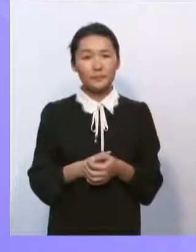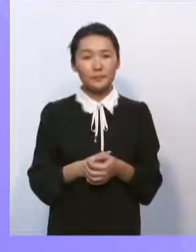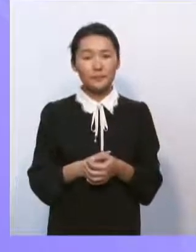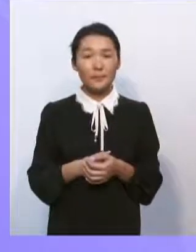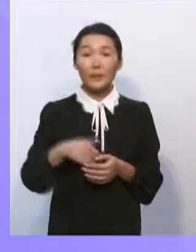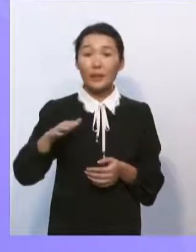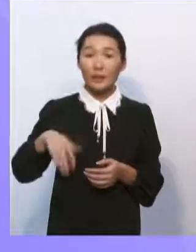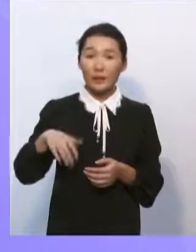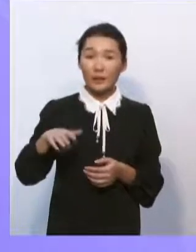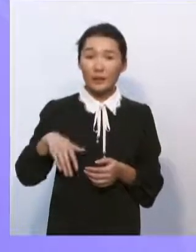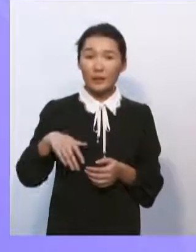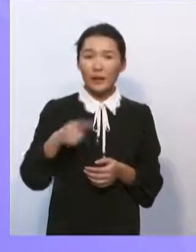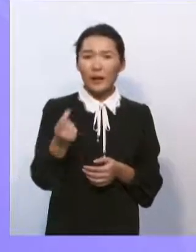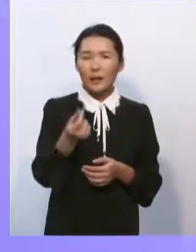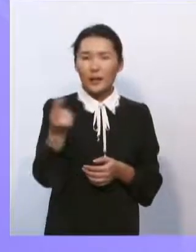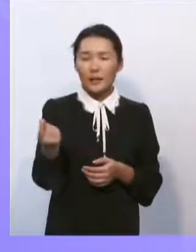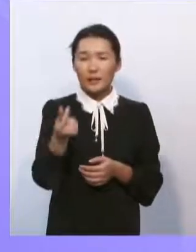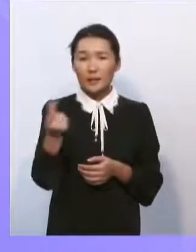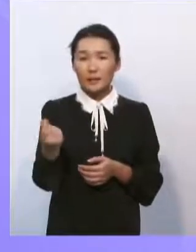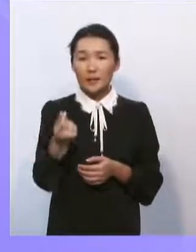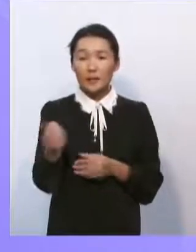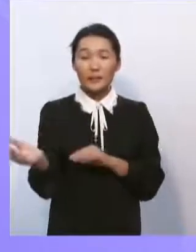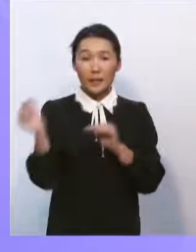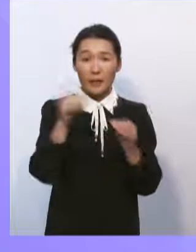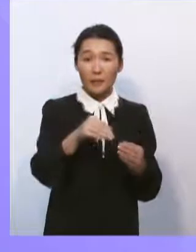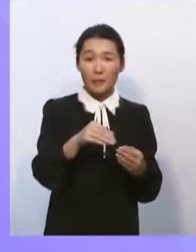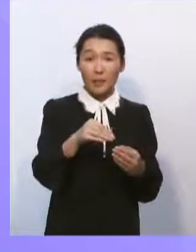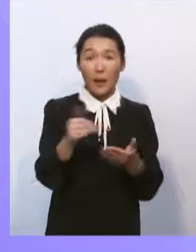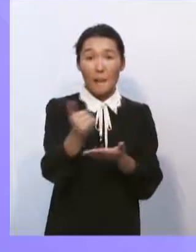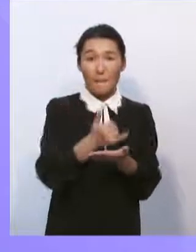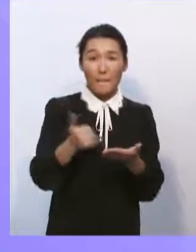Анан аз-аздан салып, майга бышырат.